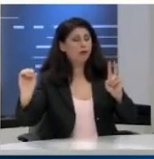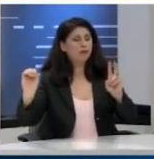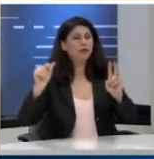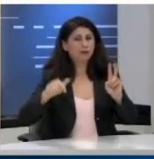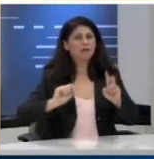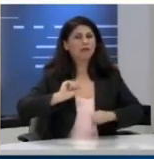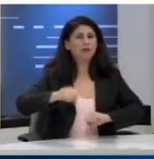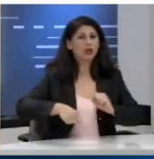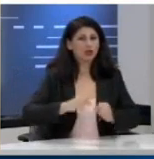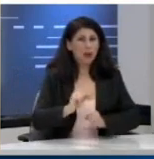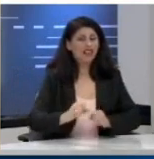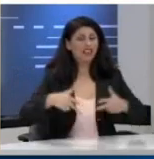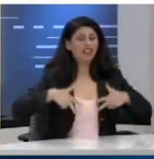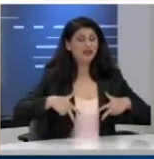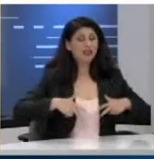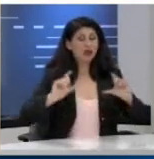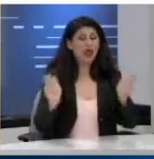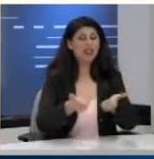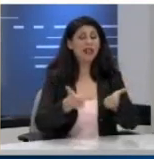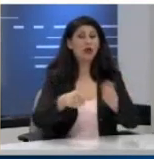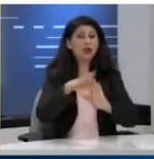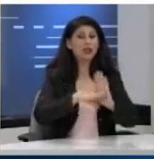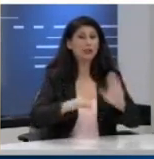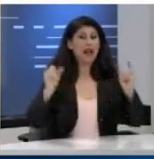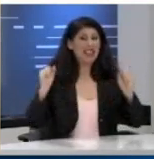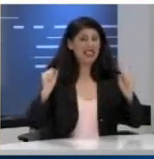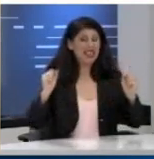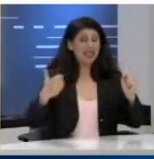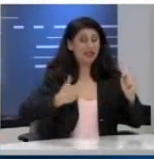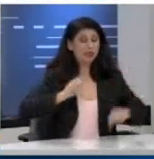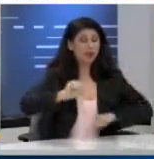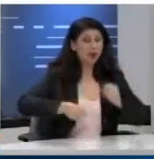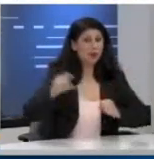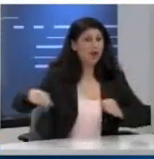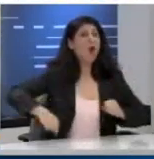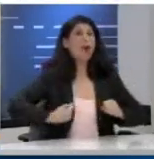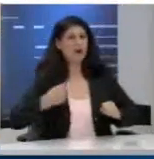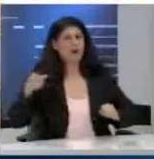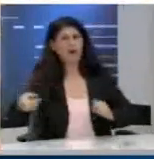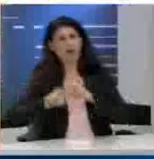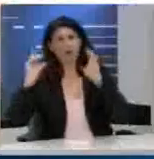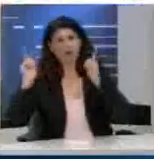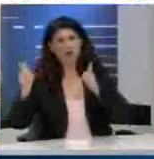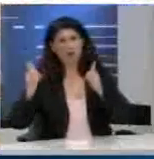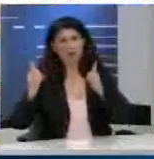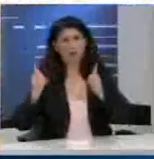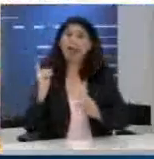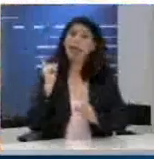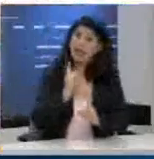προσπάθειας της κυβέρνησης στο Εθνικό Σύστημα Υγείας που εσείς διαλύσατε. Όμως, θα ήθελα να αναφερθώ